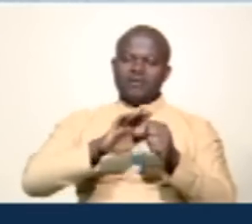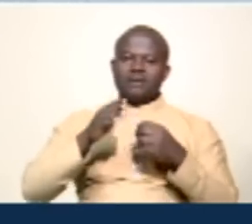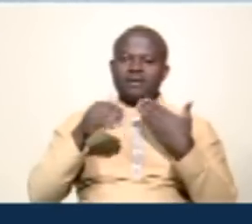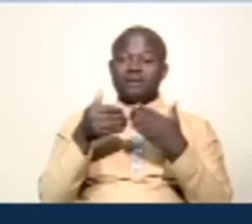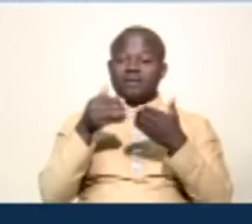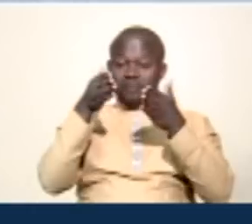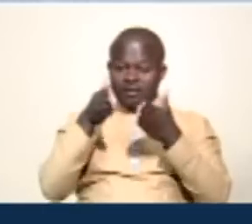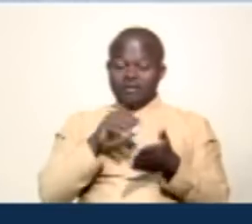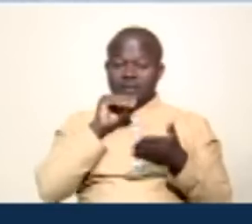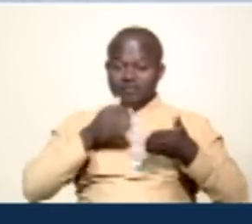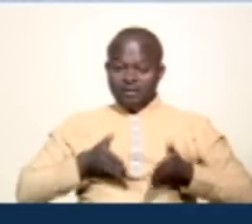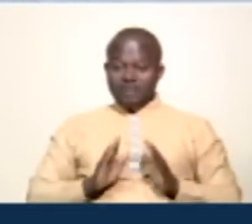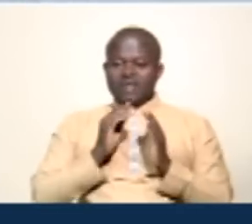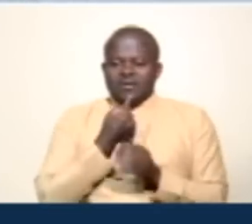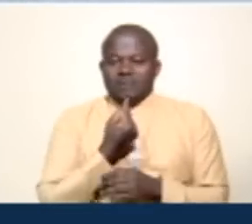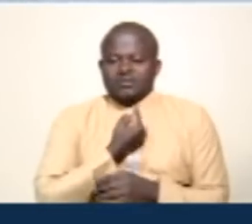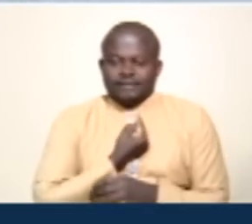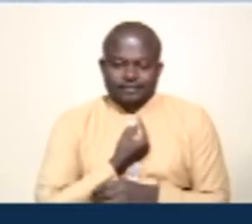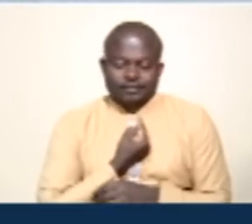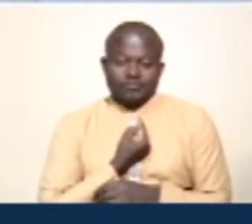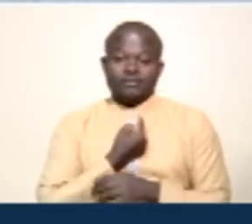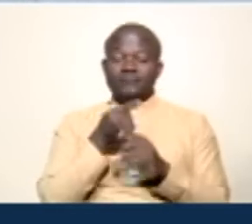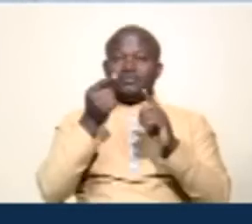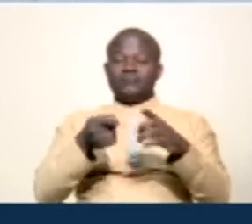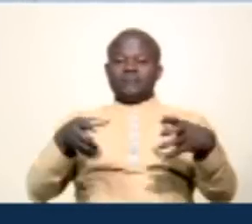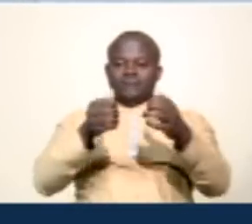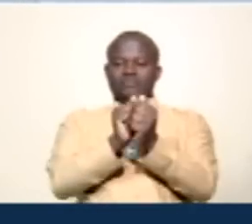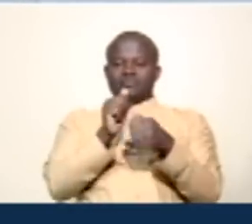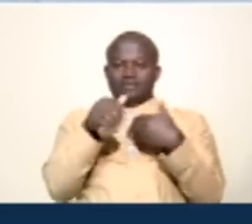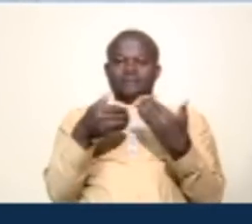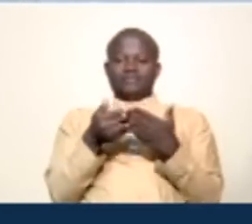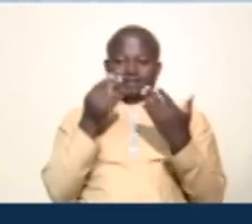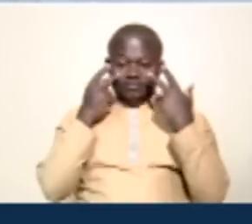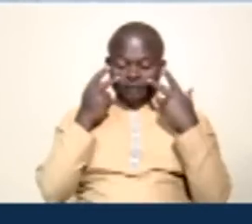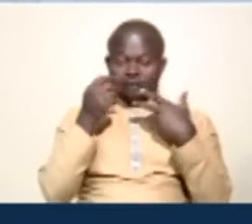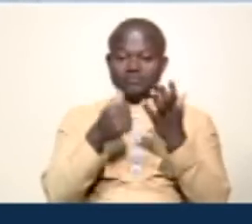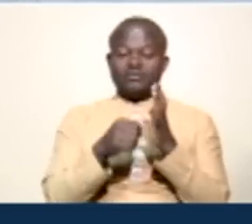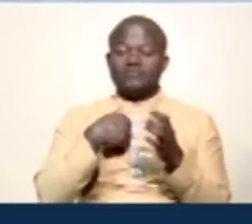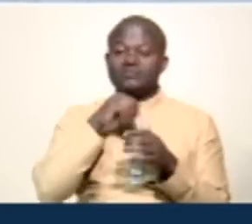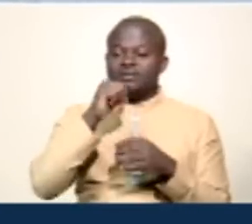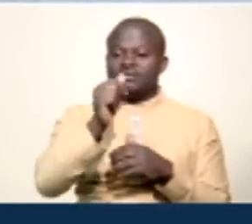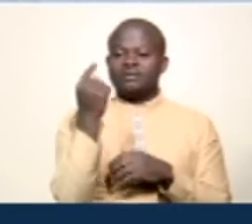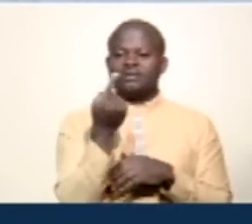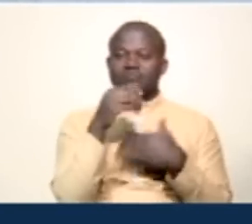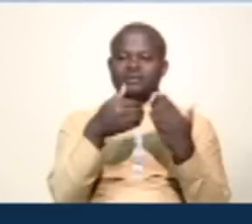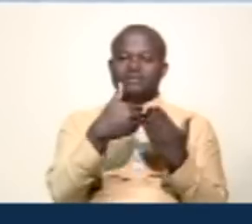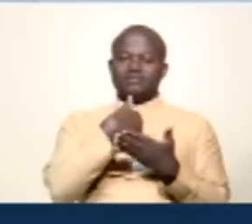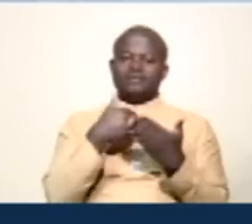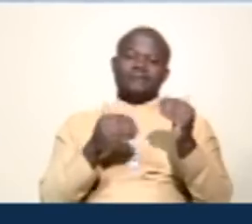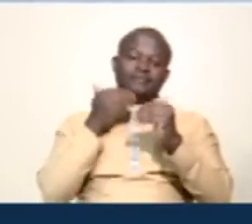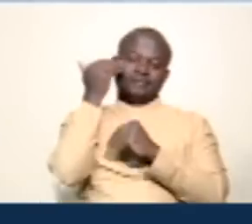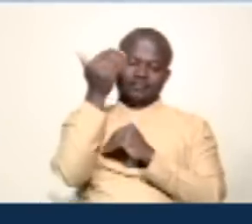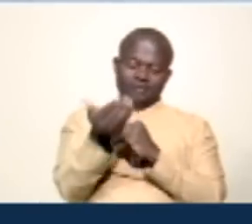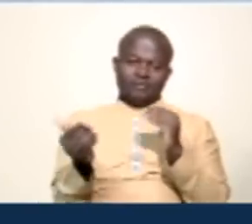niho wa wundi utabyara wari wigunze asanga abandi akabona ko ikibazo afite atari we wenyine ugifite